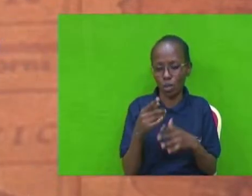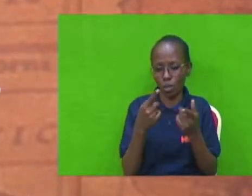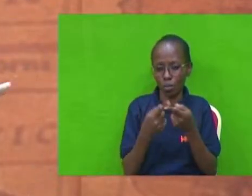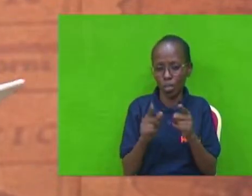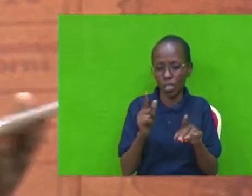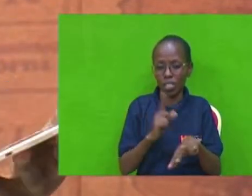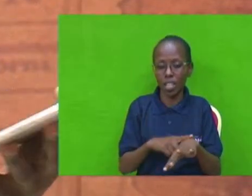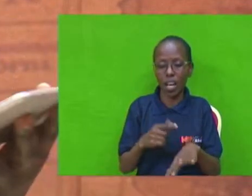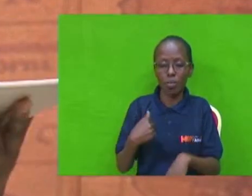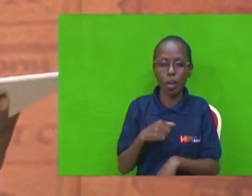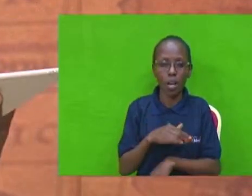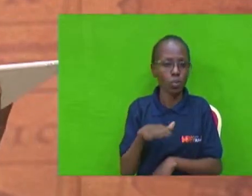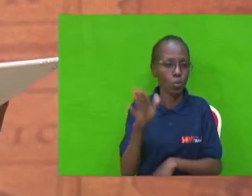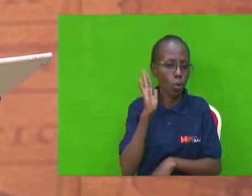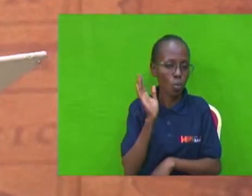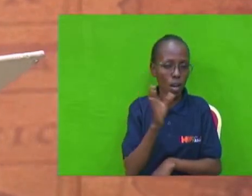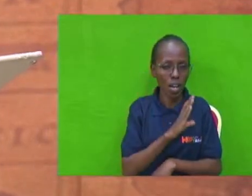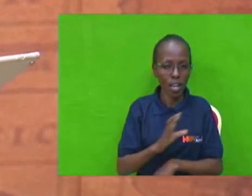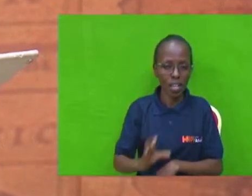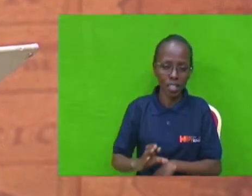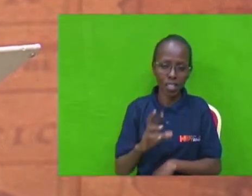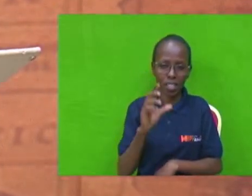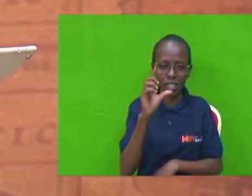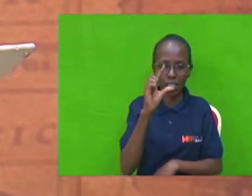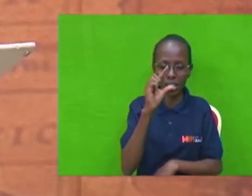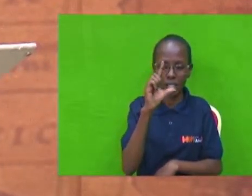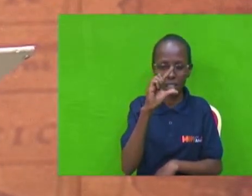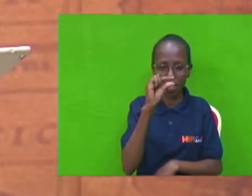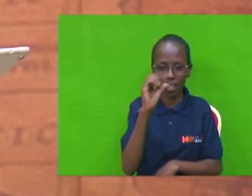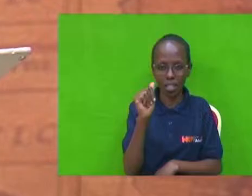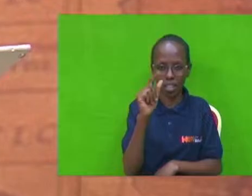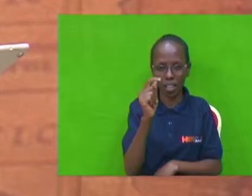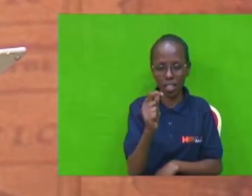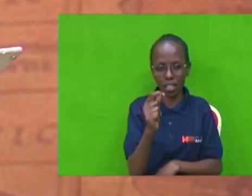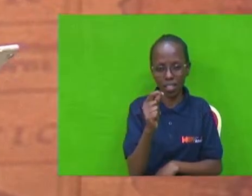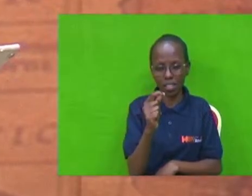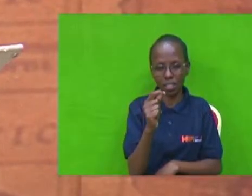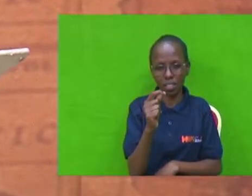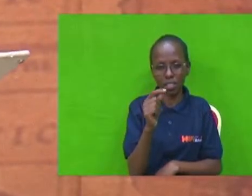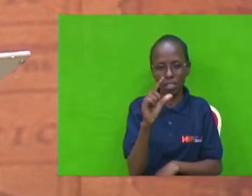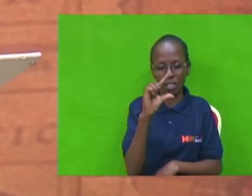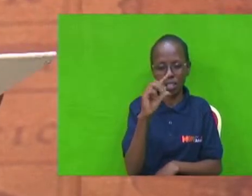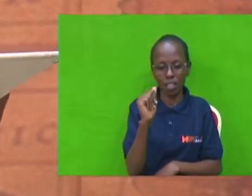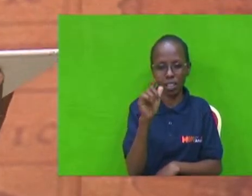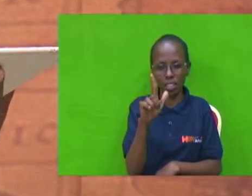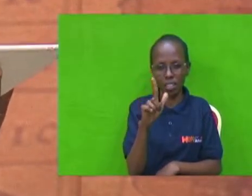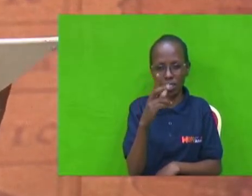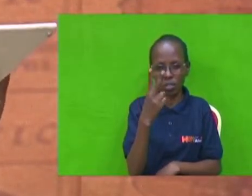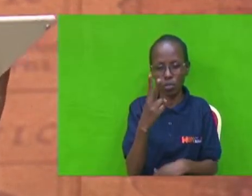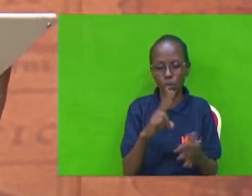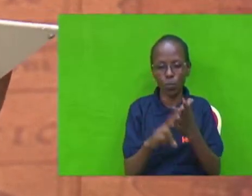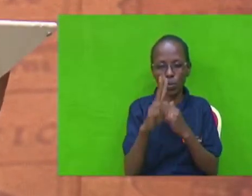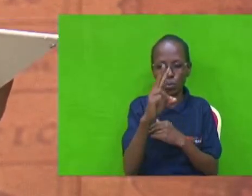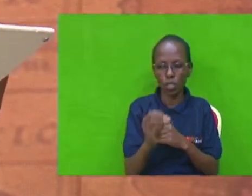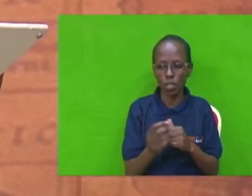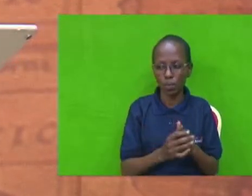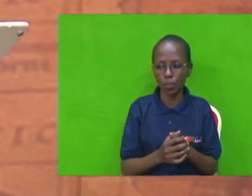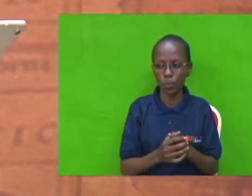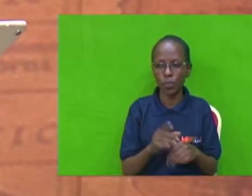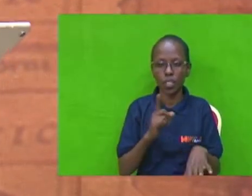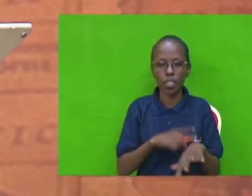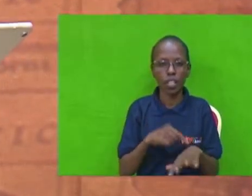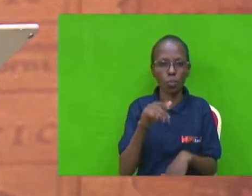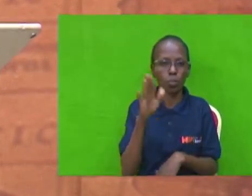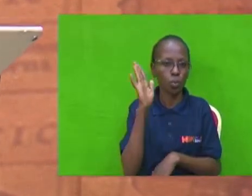tukimtii Kristo, Wagalatia mwalimu 2:20. Sasa kuna tofauti. Galatia 2:20. Galatia 2:20. Ukimtii